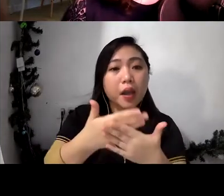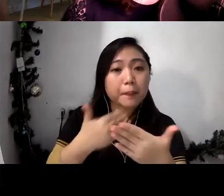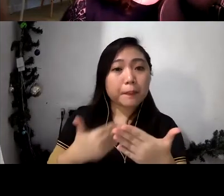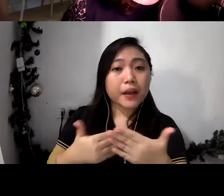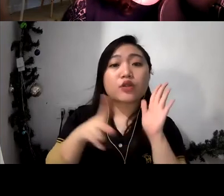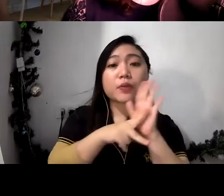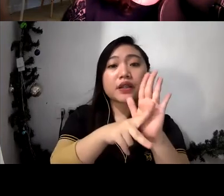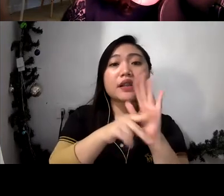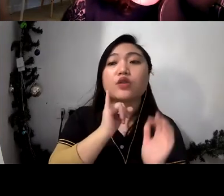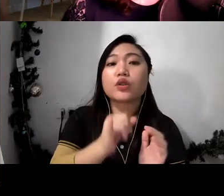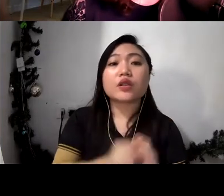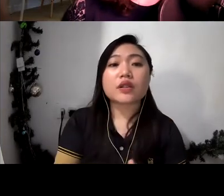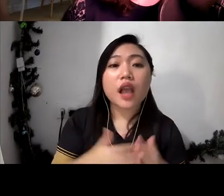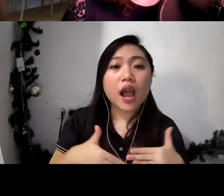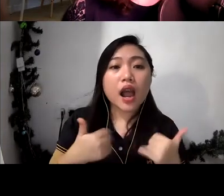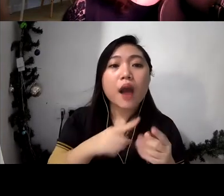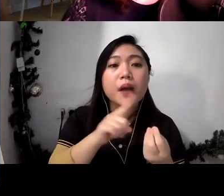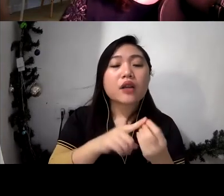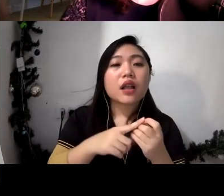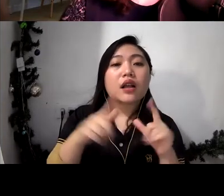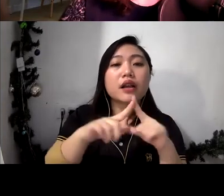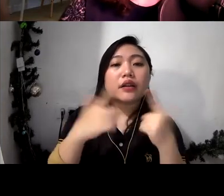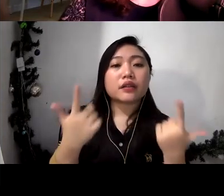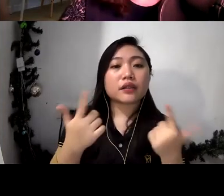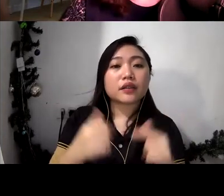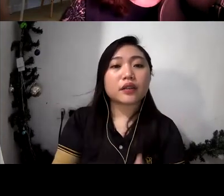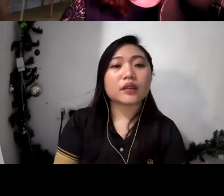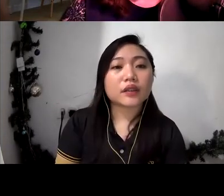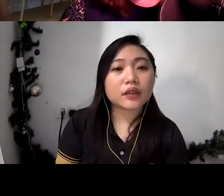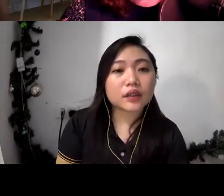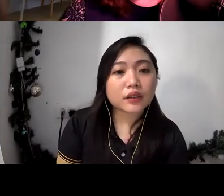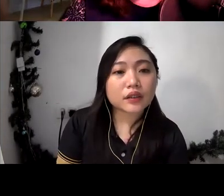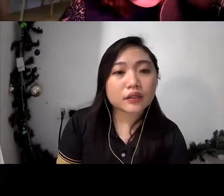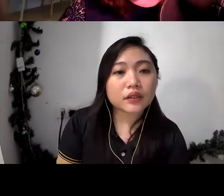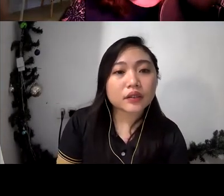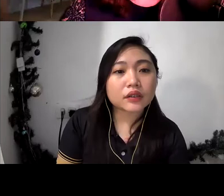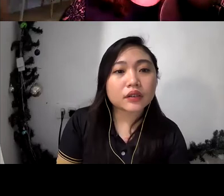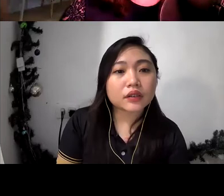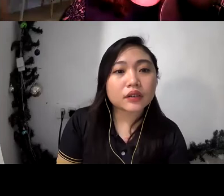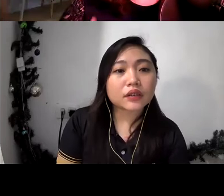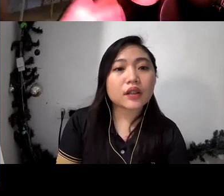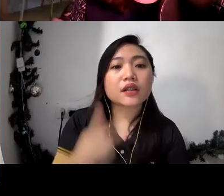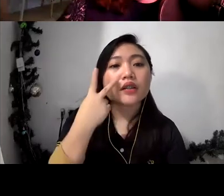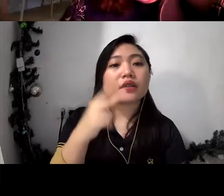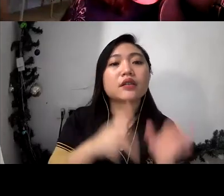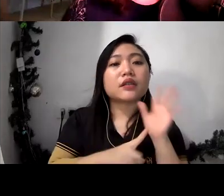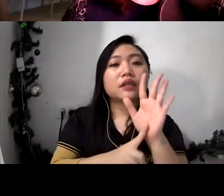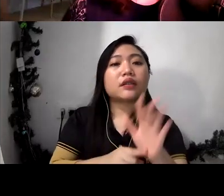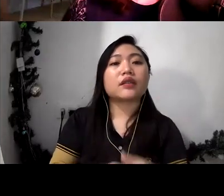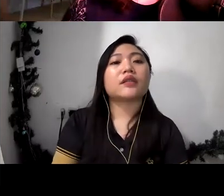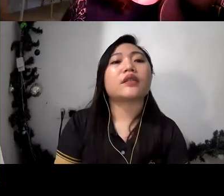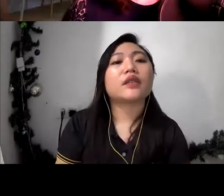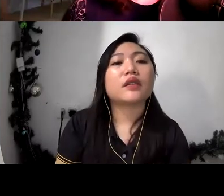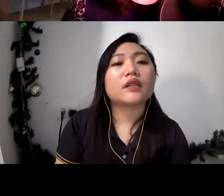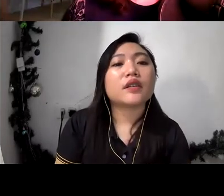ay yung tungkol po sa library, no. Itong portion lang po na to, no. Ito lang po yung gusto kong bigyan ng emphasis